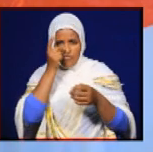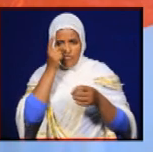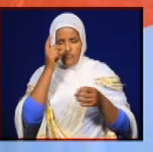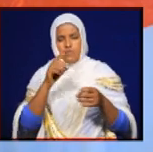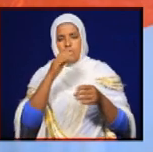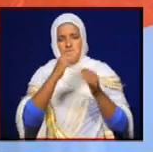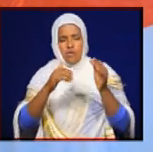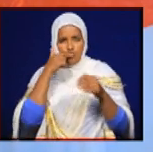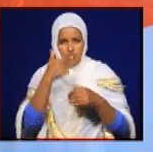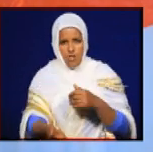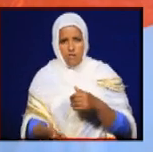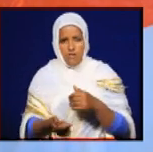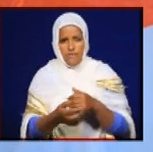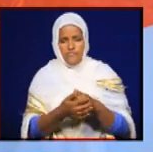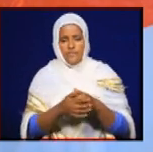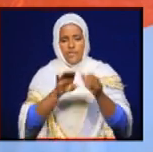ካራጁ ሏል